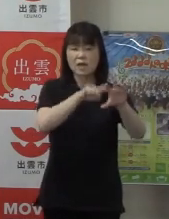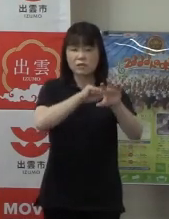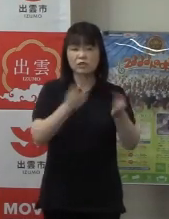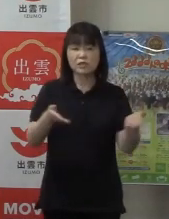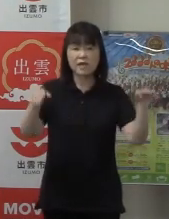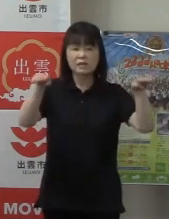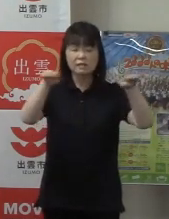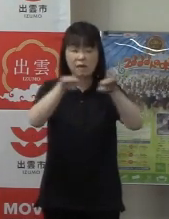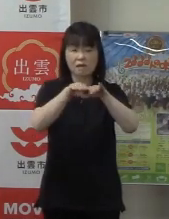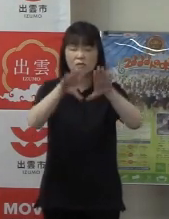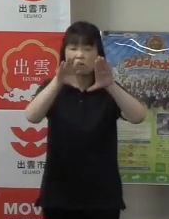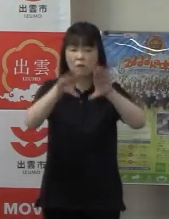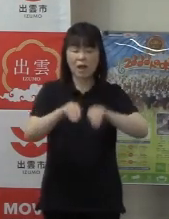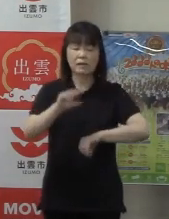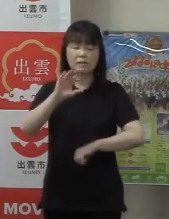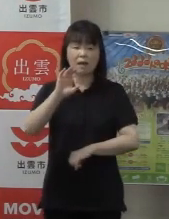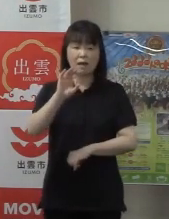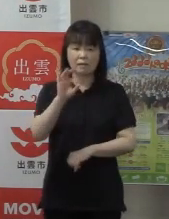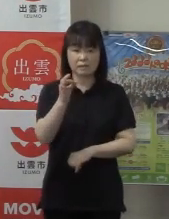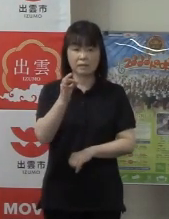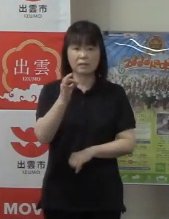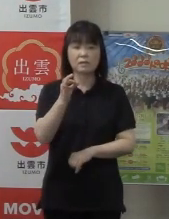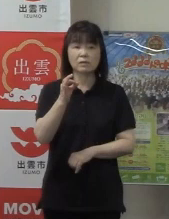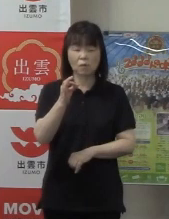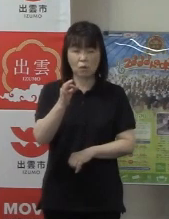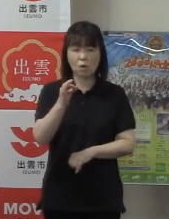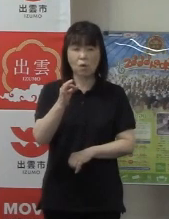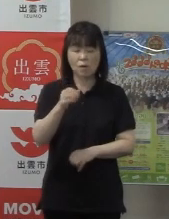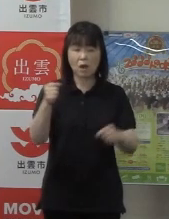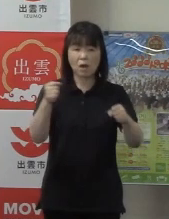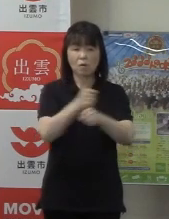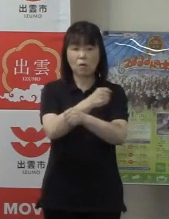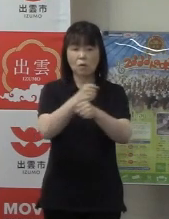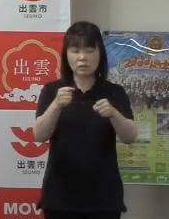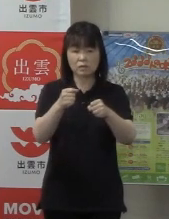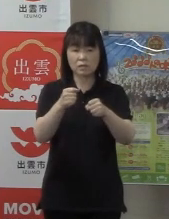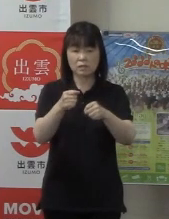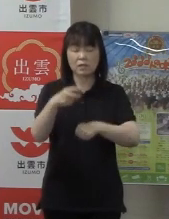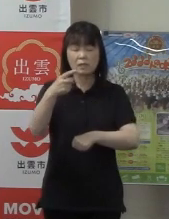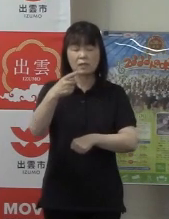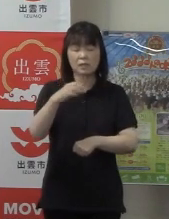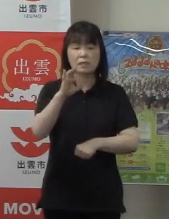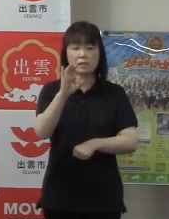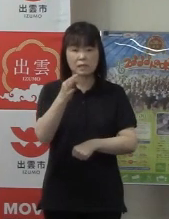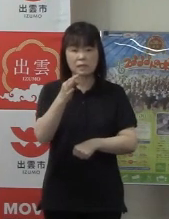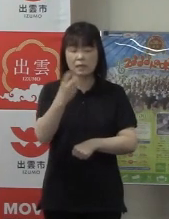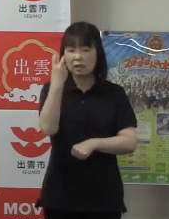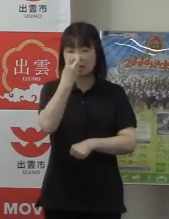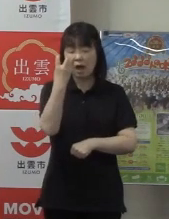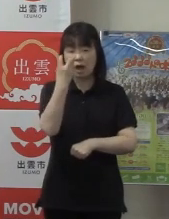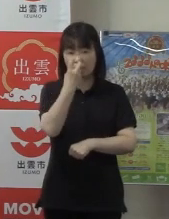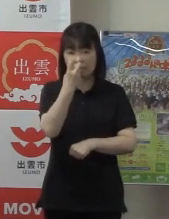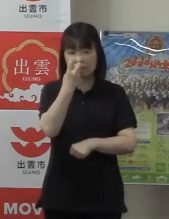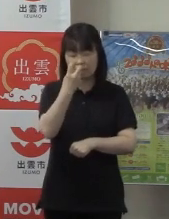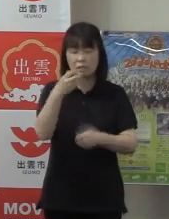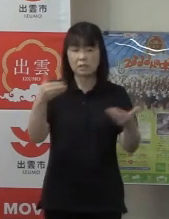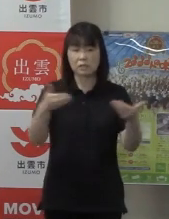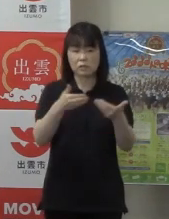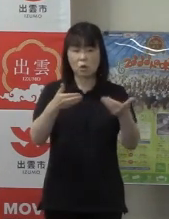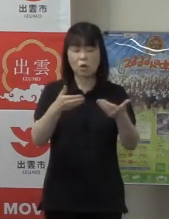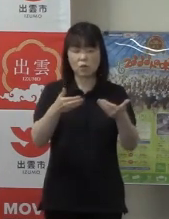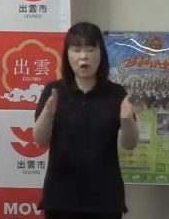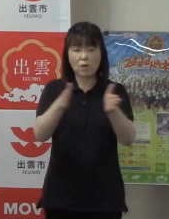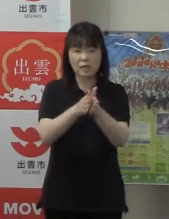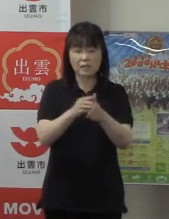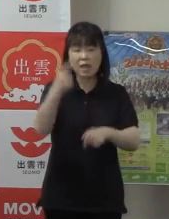体費でありますが、これを工事請負費を980万円と管理業務ということで20万円で、1000万